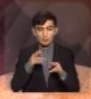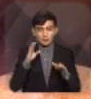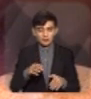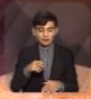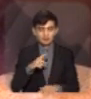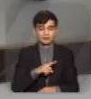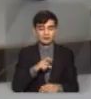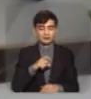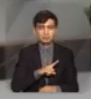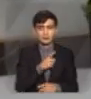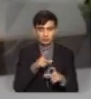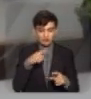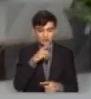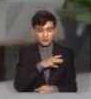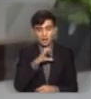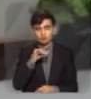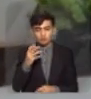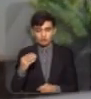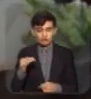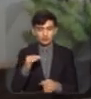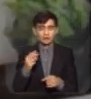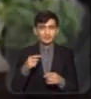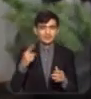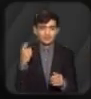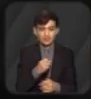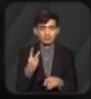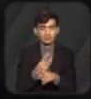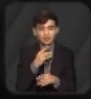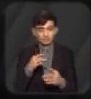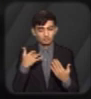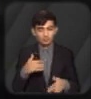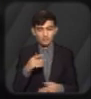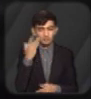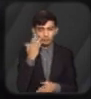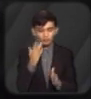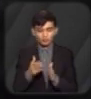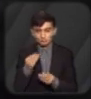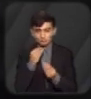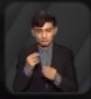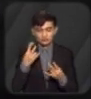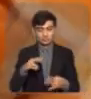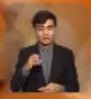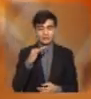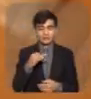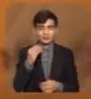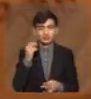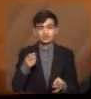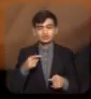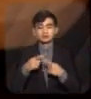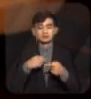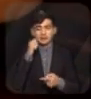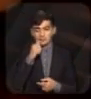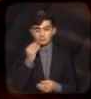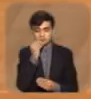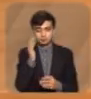специалисты. Также рекомендуют питаться суши не чаще 2 раз в неделю. Не оставлять блюда для употребления на следующий день. Для блокировки